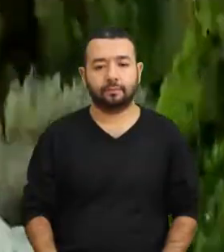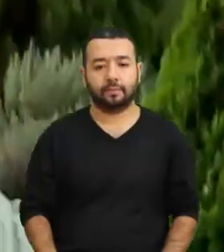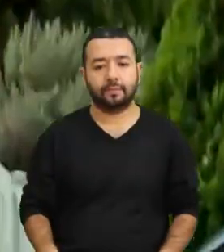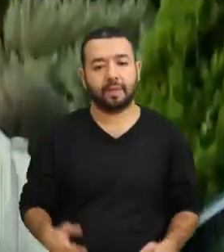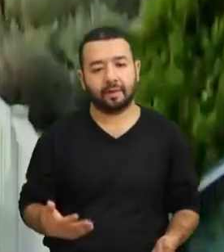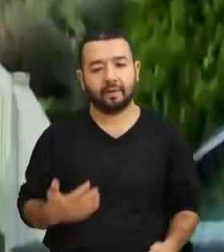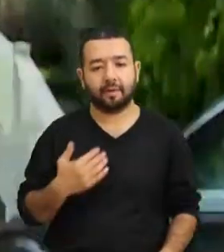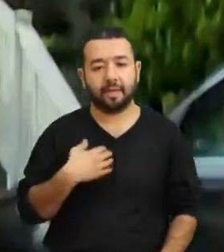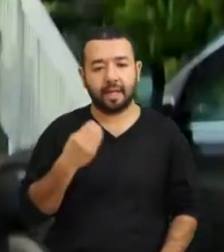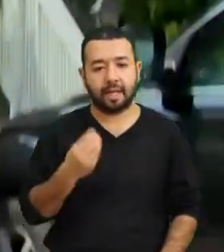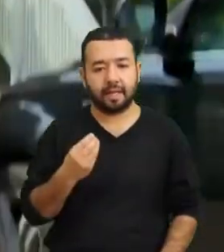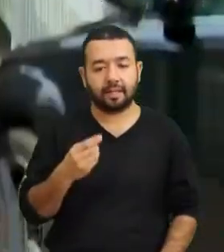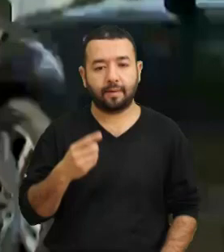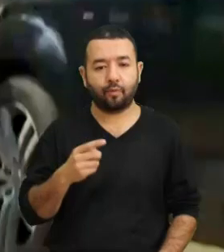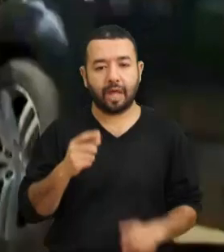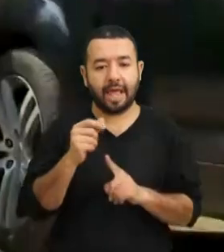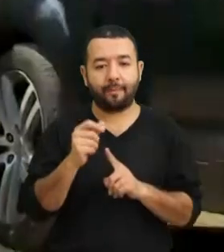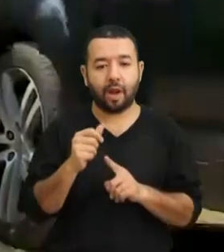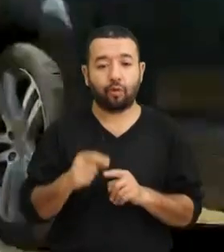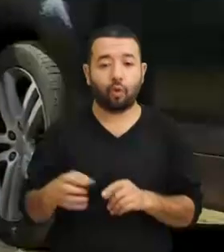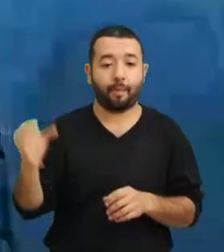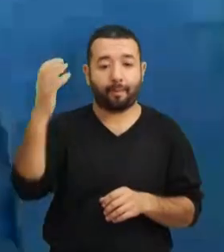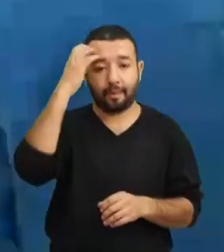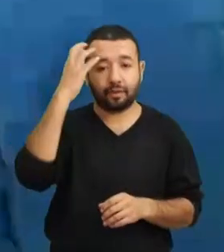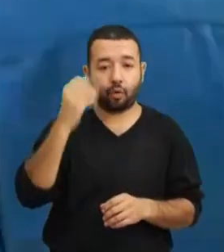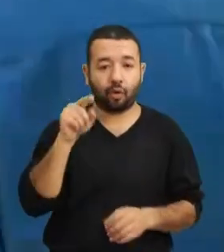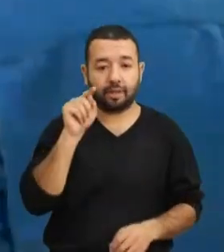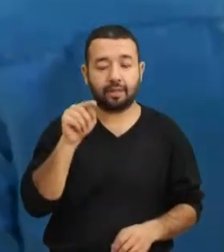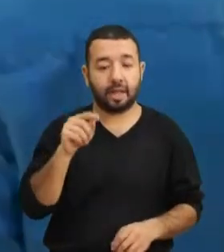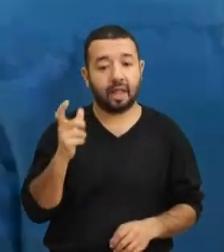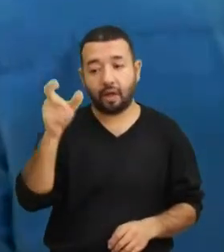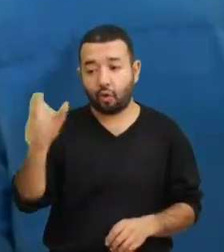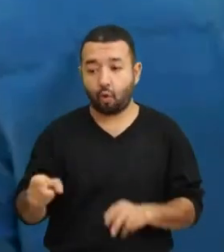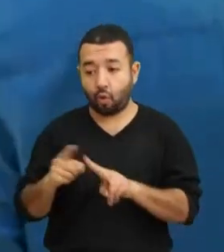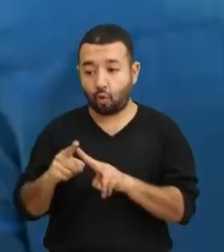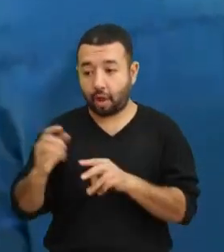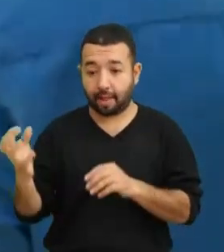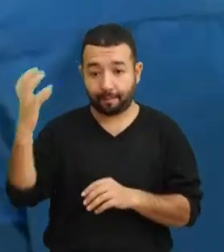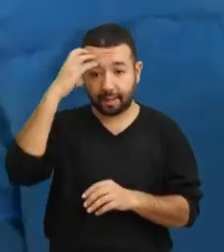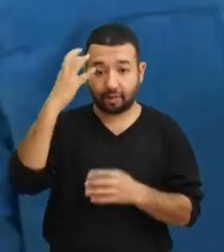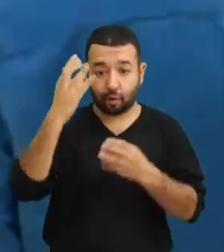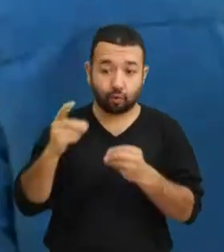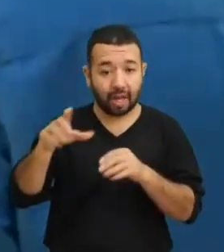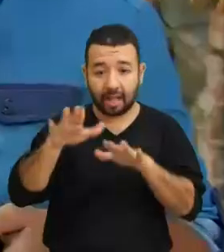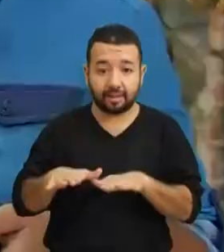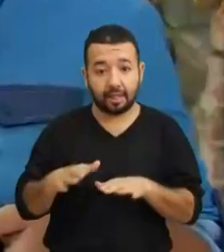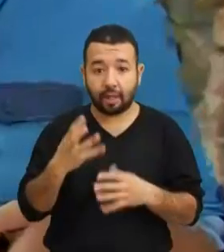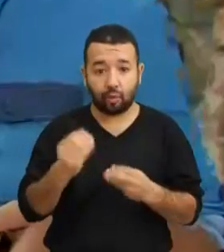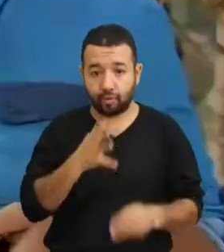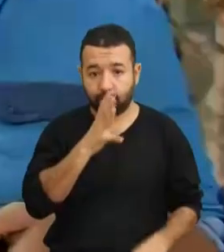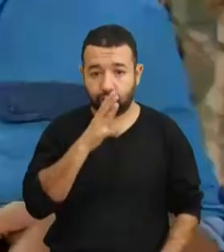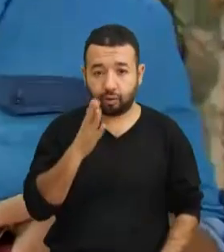Efendim iyi ki şu imparatorluğun başına siz geçiyorsunuz. Eğer Nurhan Bey bu imparatorluğun başında kalsaydı...